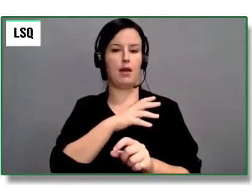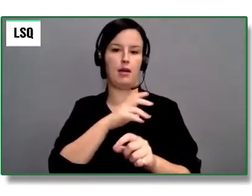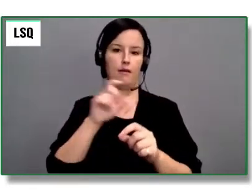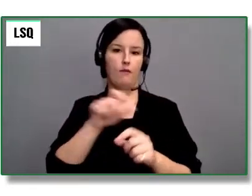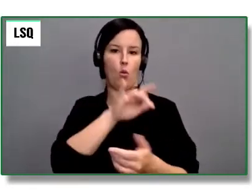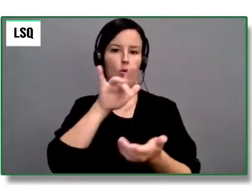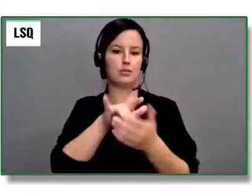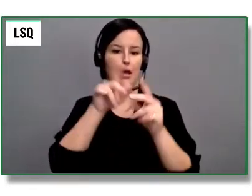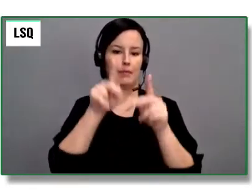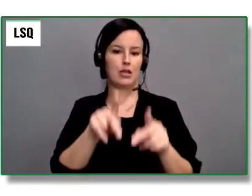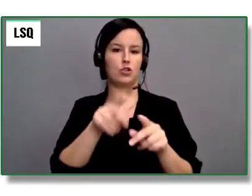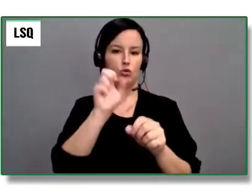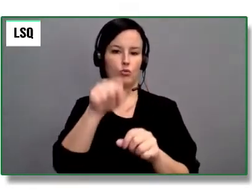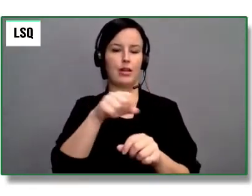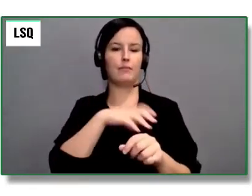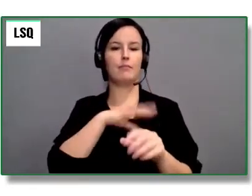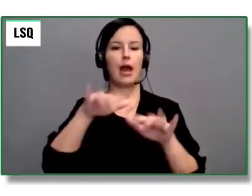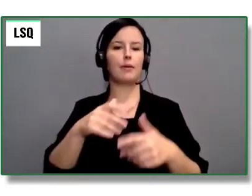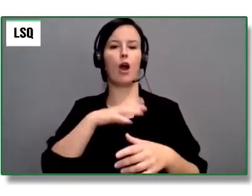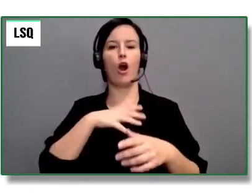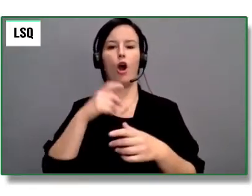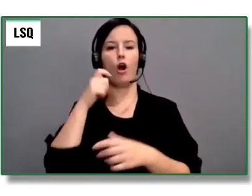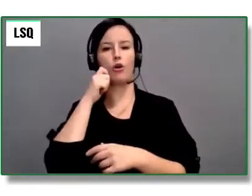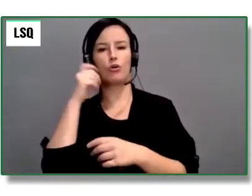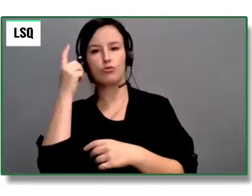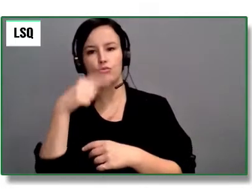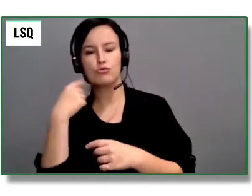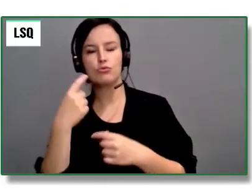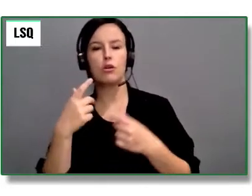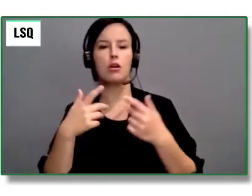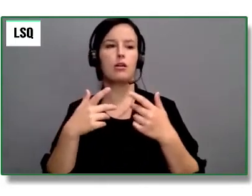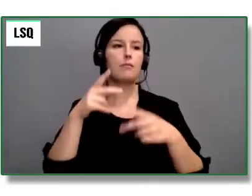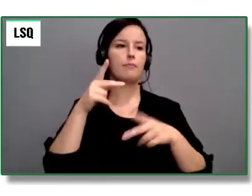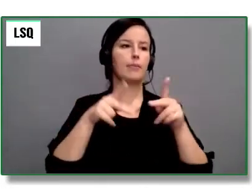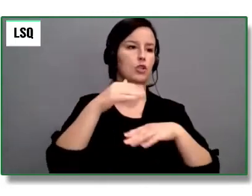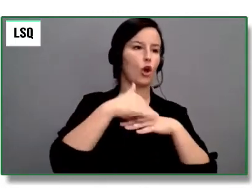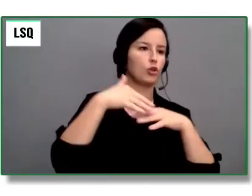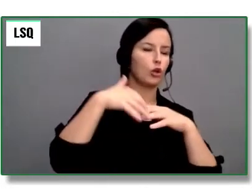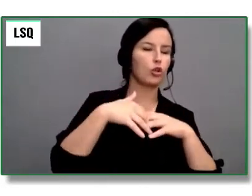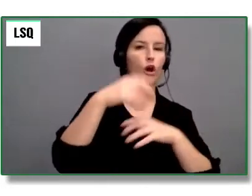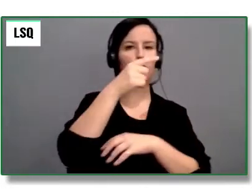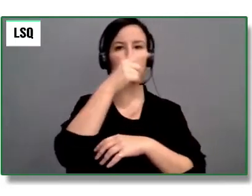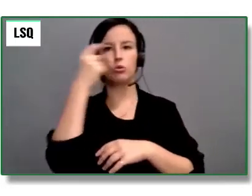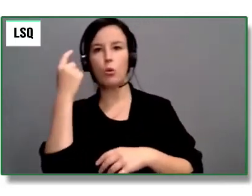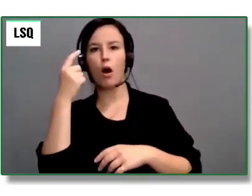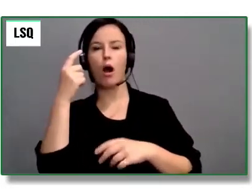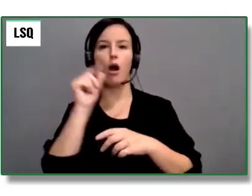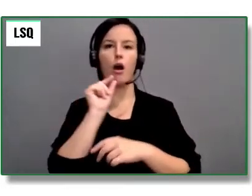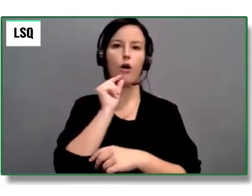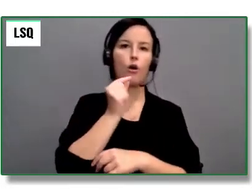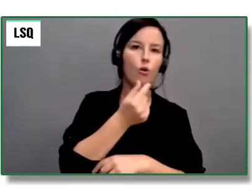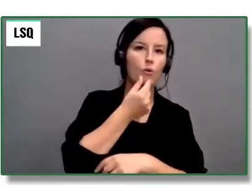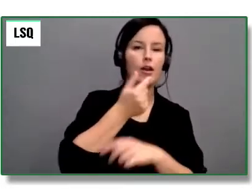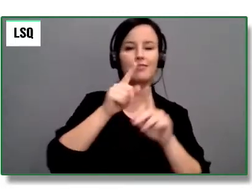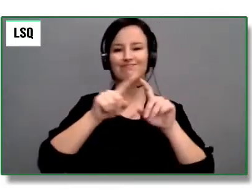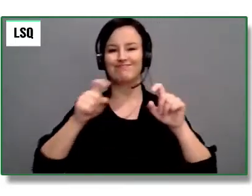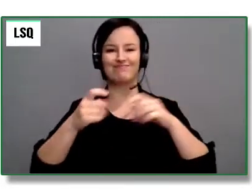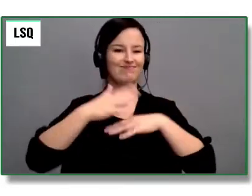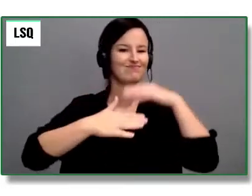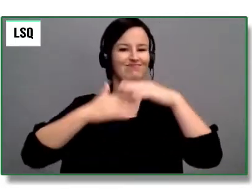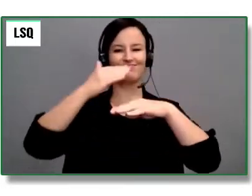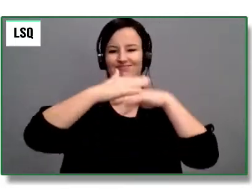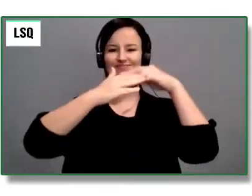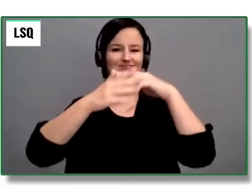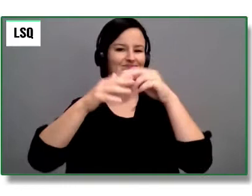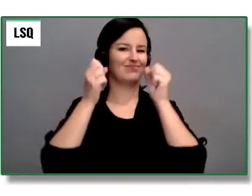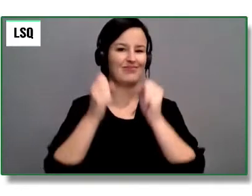les personnes de couleur, les personnes autochtones, noires, et personnes handicapées, ainsi que queer. Donc, c'est une